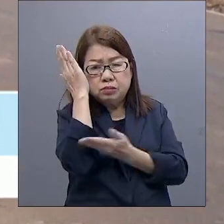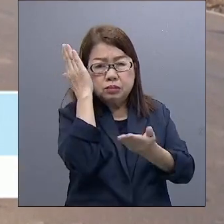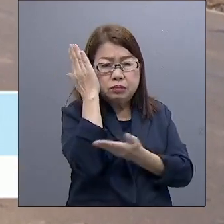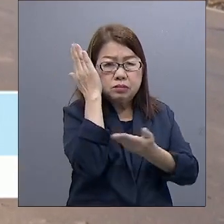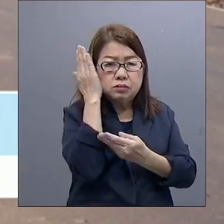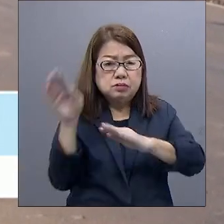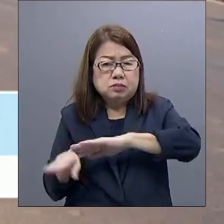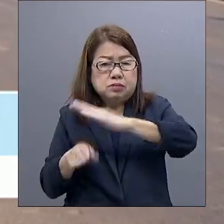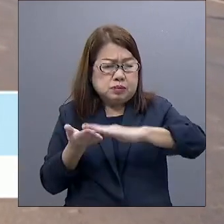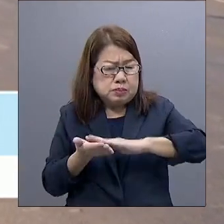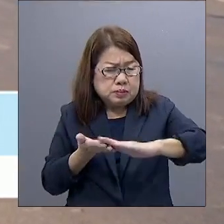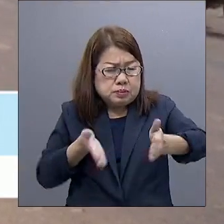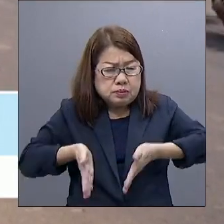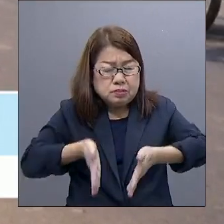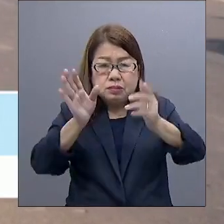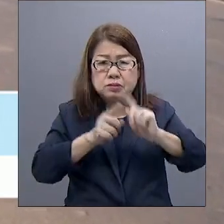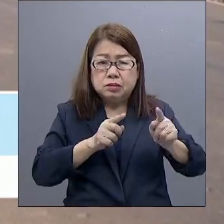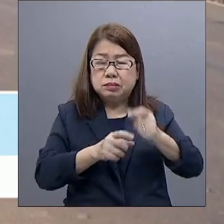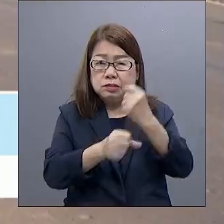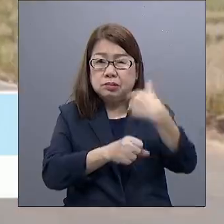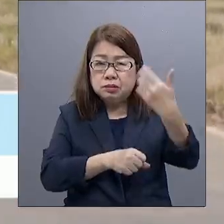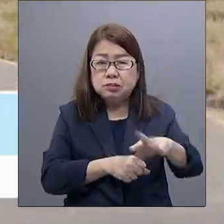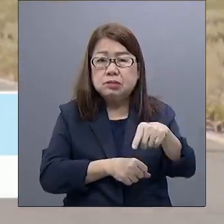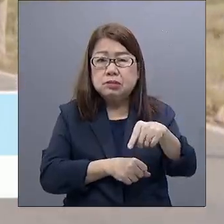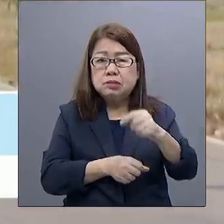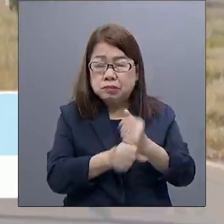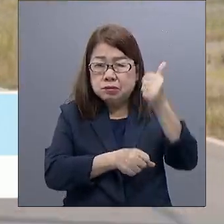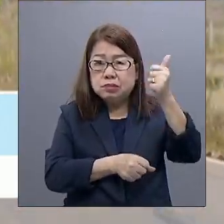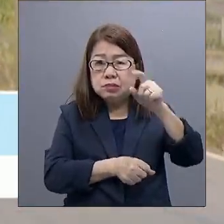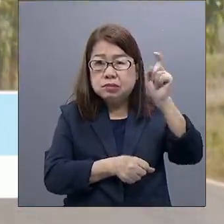...มันเกิดขึนได้ sentence